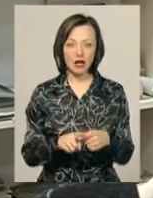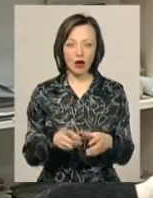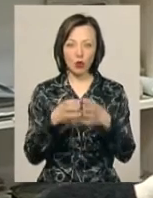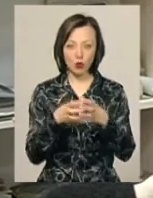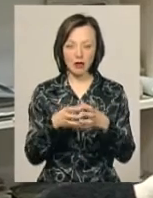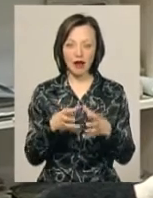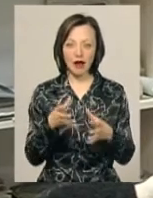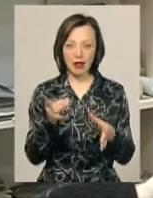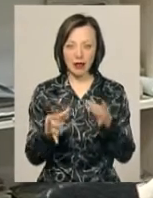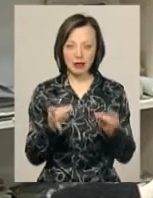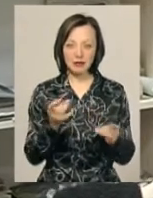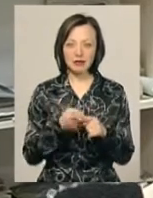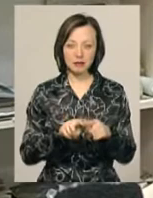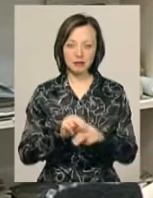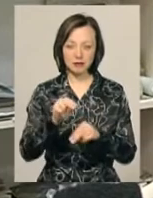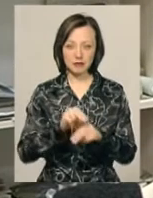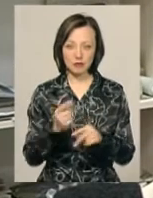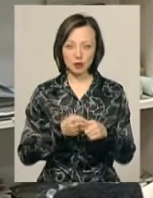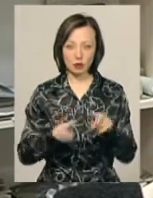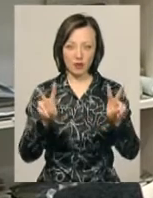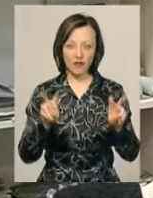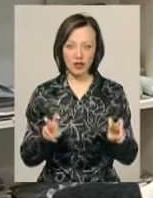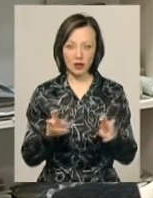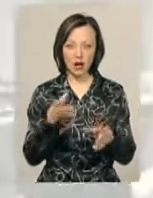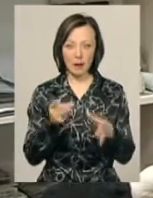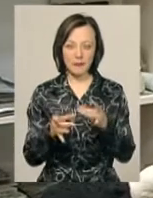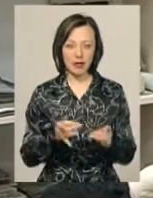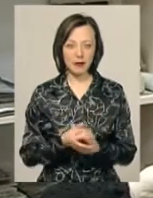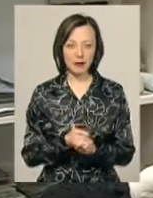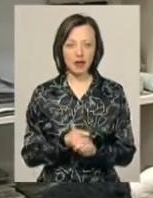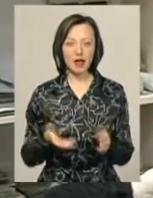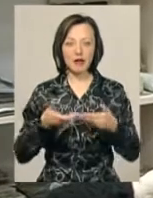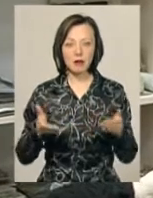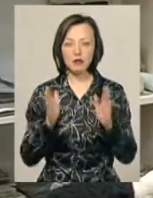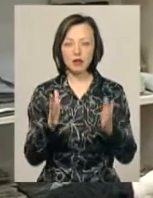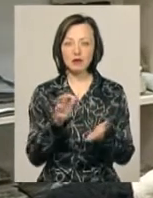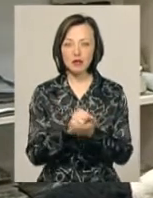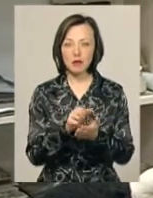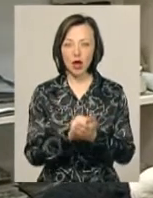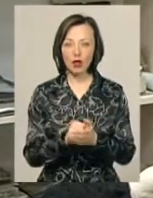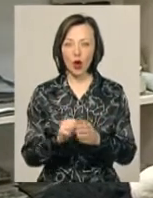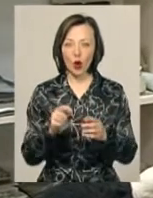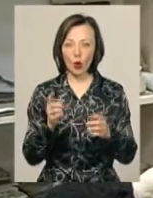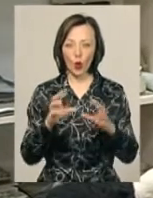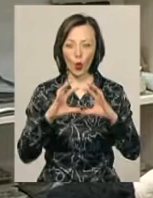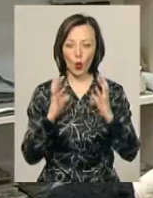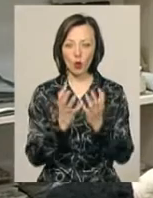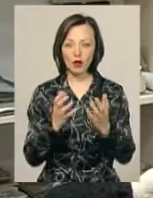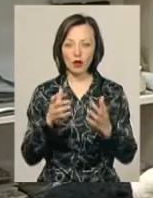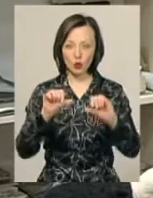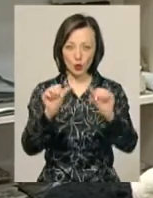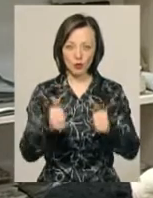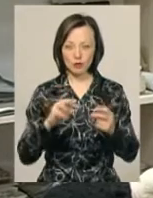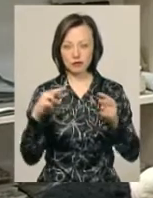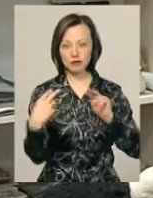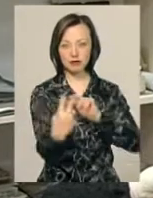глини. Якраз майстер-клас буде присвячений цьому виду ліплення. Ми будемо займатися круглою скульптурою. Це скульптура, яка може споглядатися